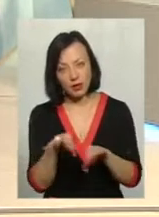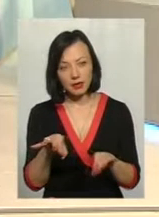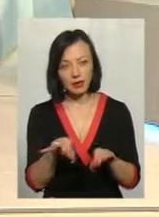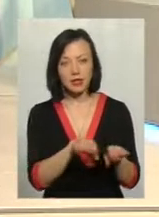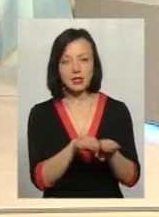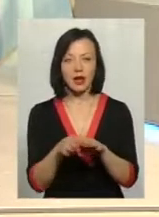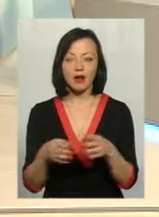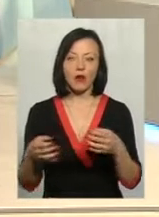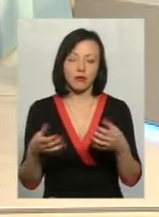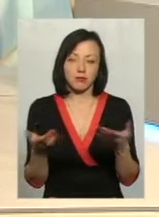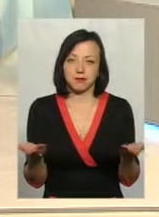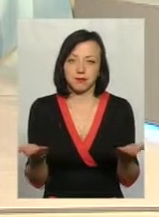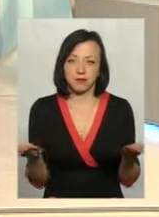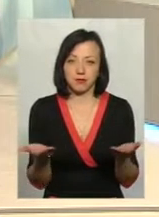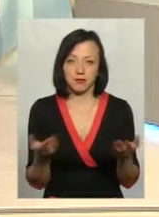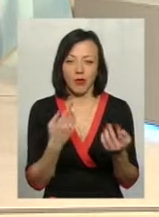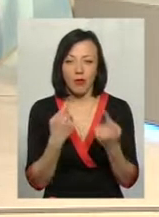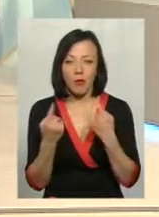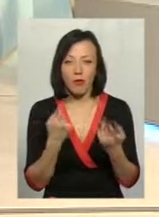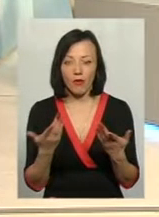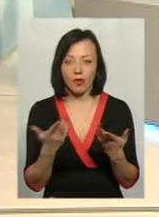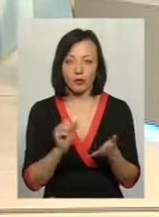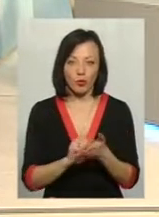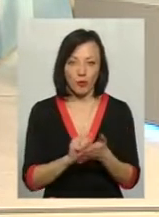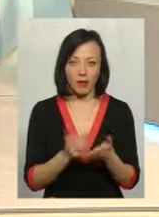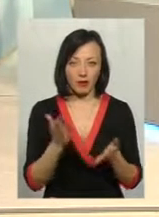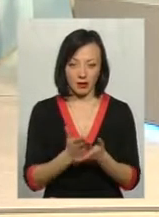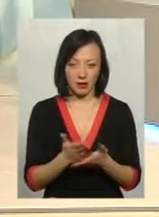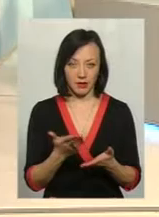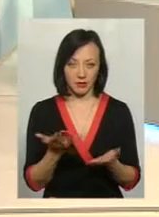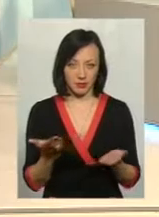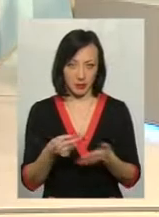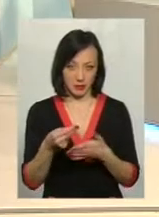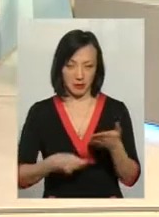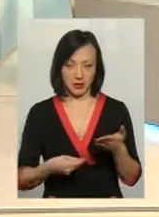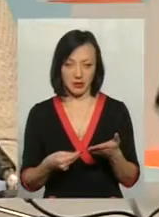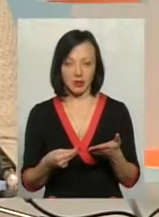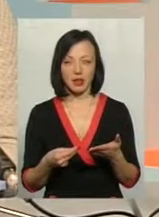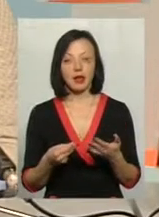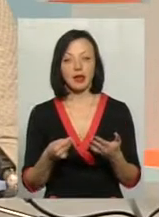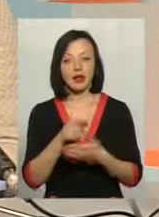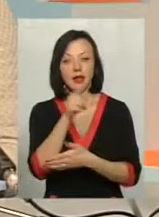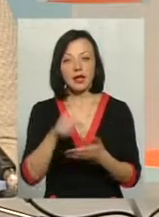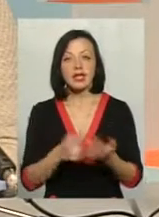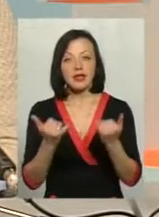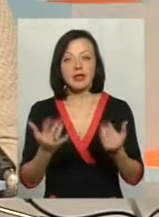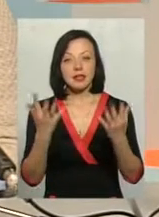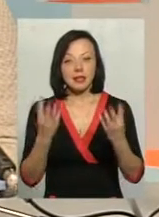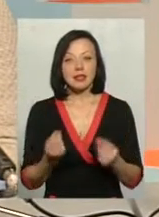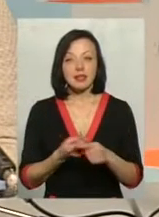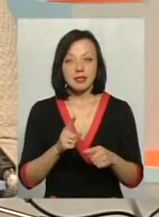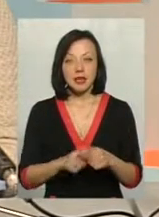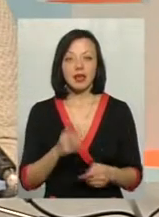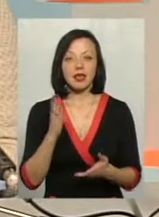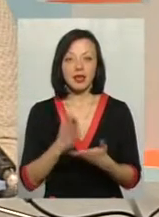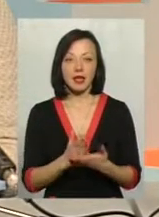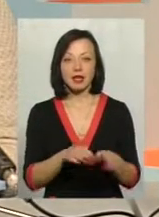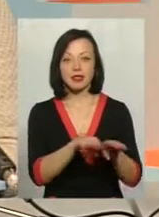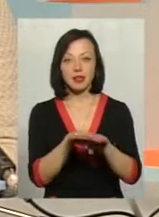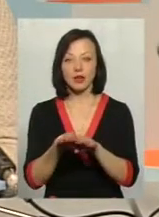стадії обговорення, чи вже на стадії документа, який найближчим часом буде підписаний? На даний момент це вже є на